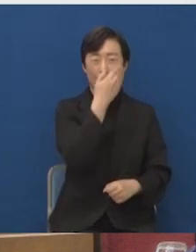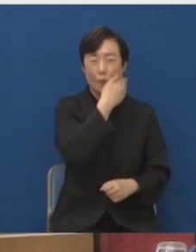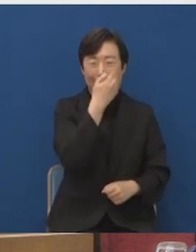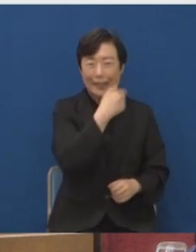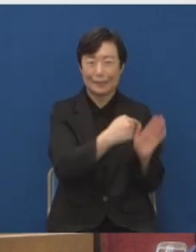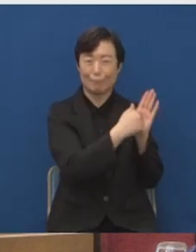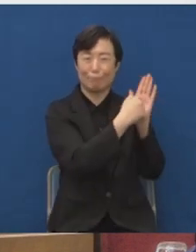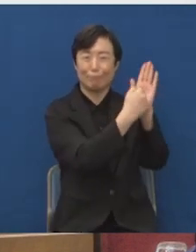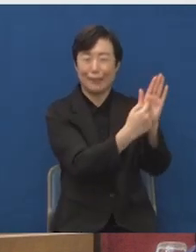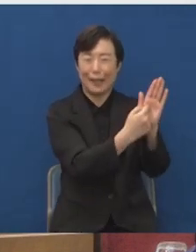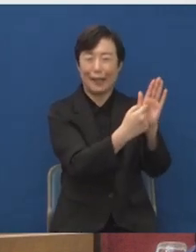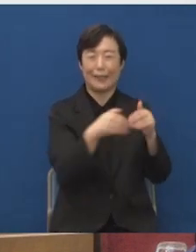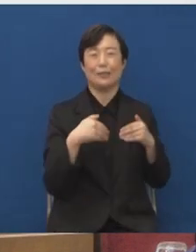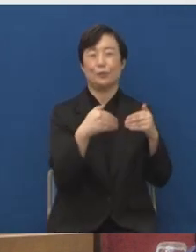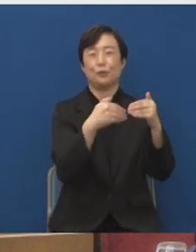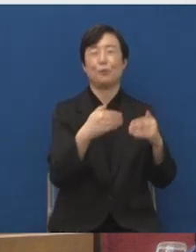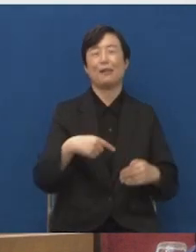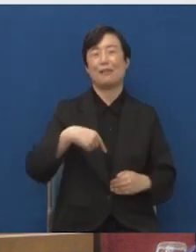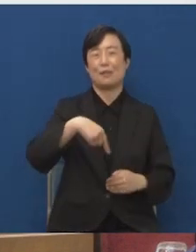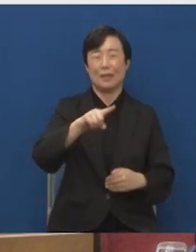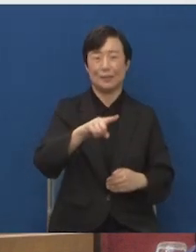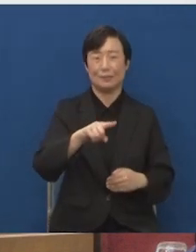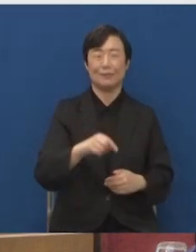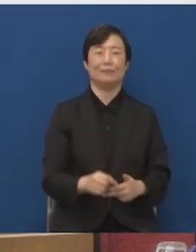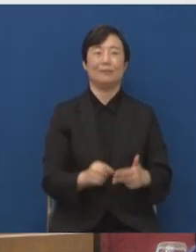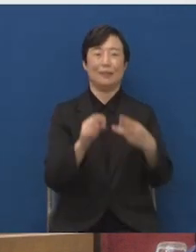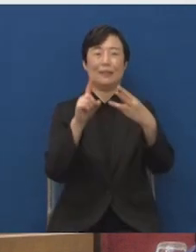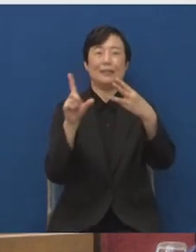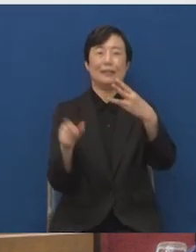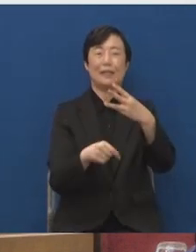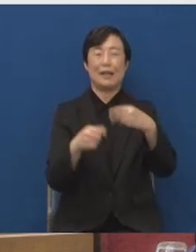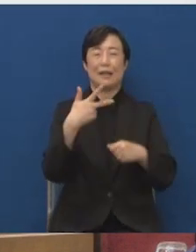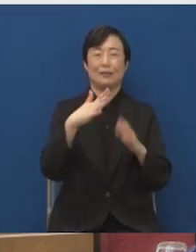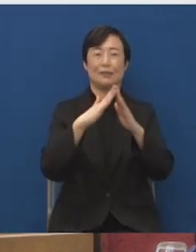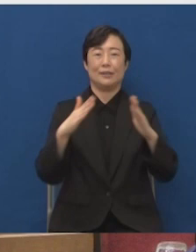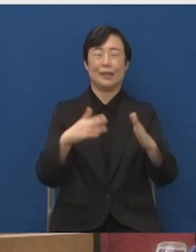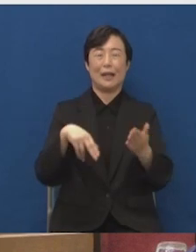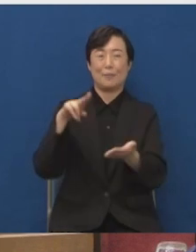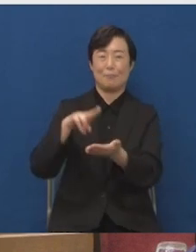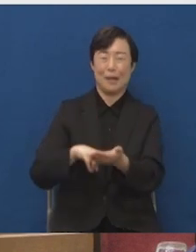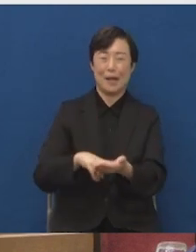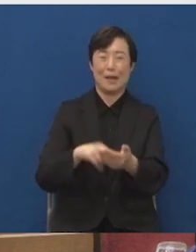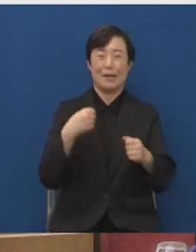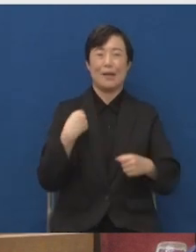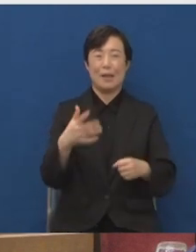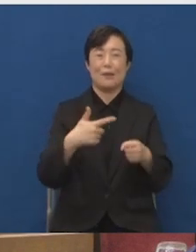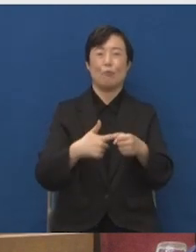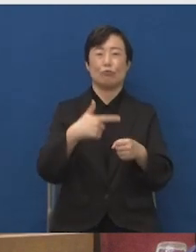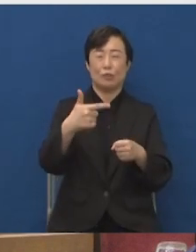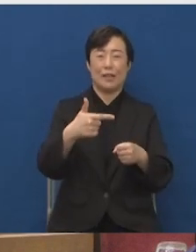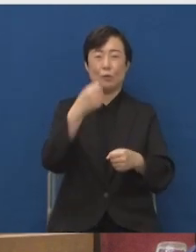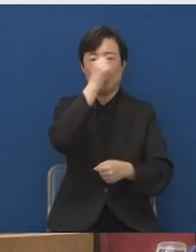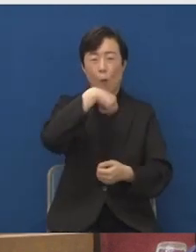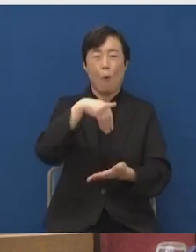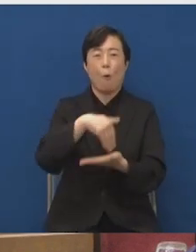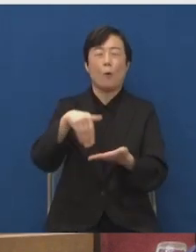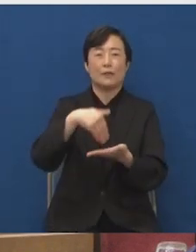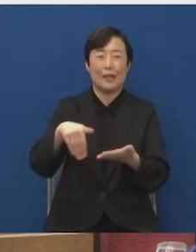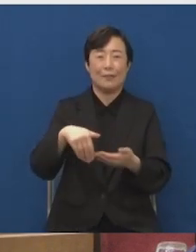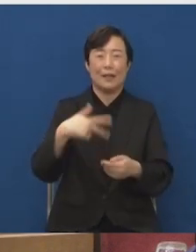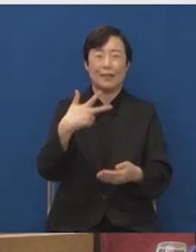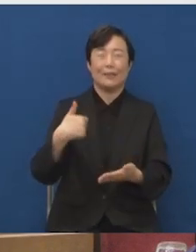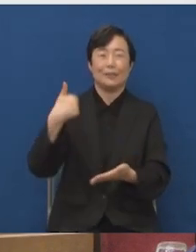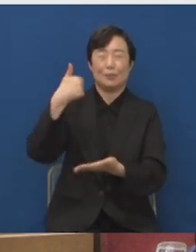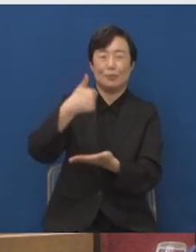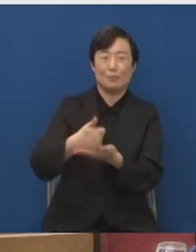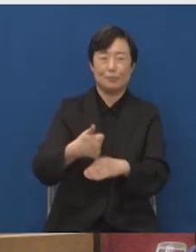進してまいります。先の3月市会でご議決いただきました令和6年度当初予算は、市長就任から間もない